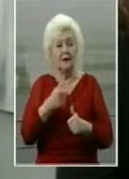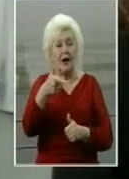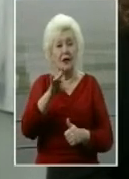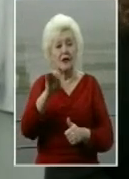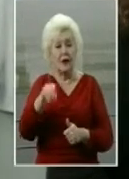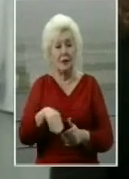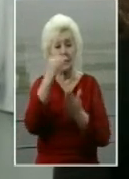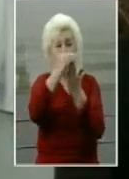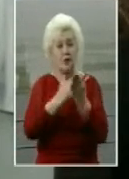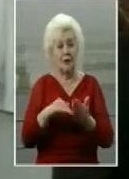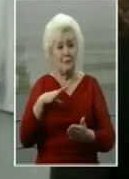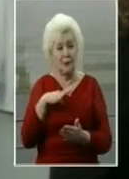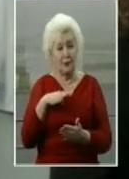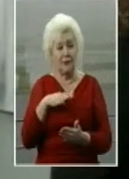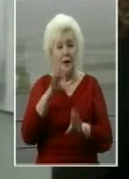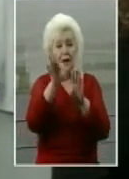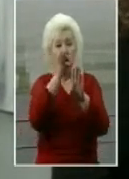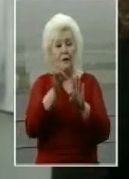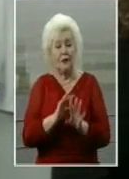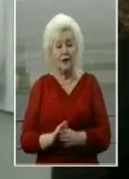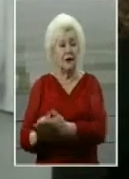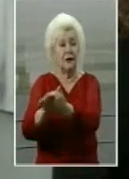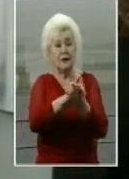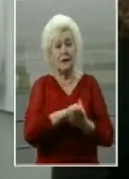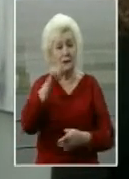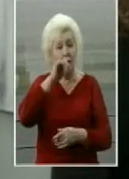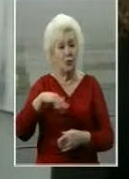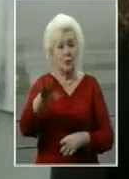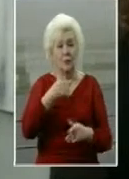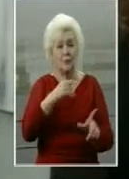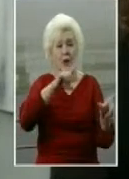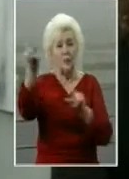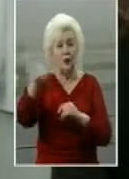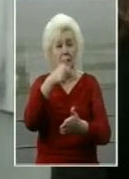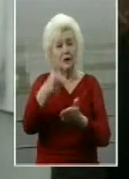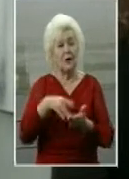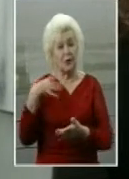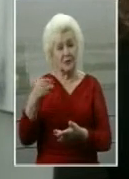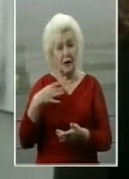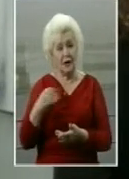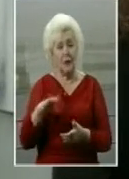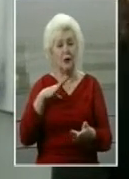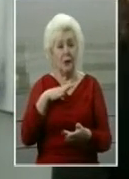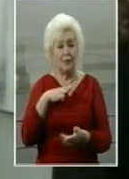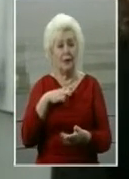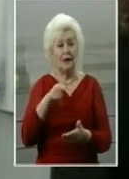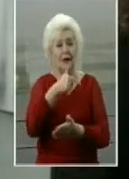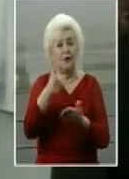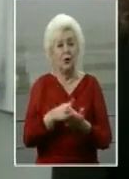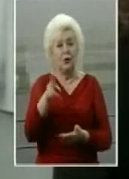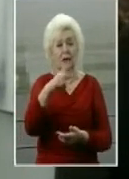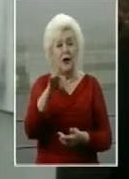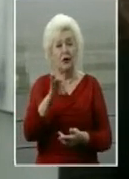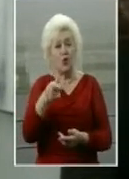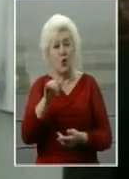така програмка була «Вишивка єднає Україну». Ми поїхали до міста Львова. Були в місті Дрогобич, там,